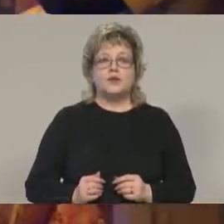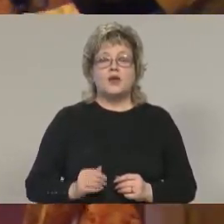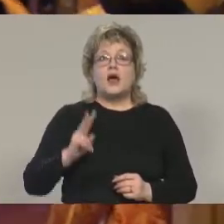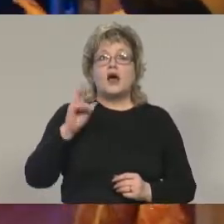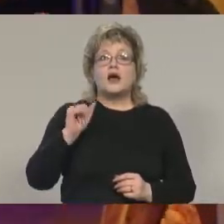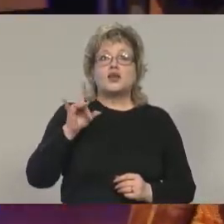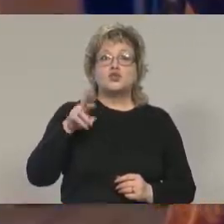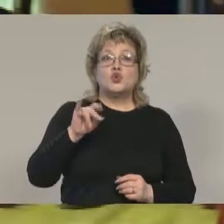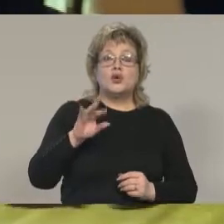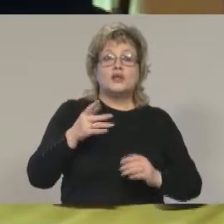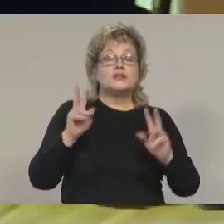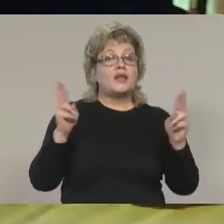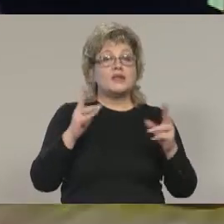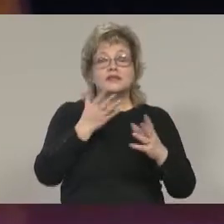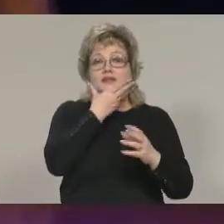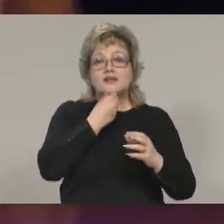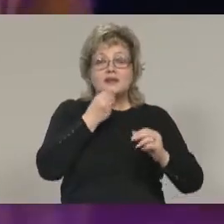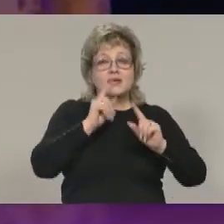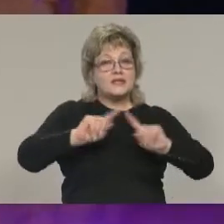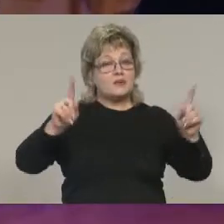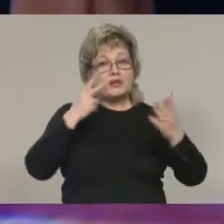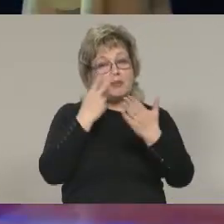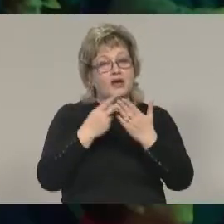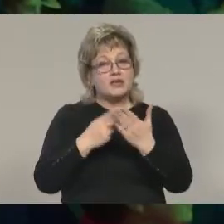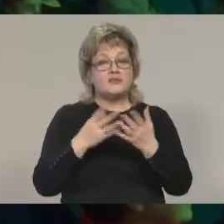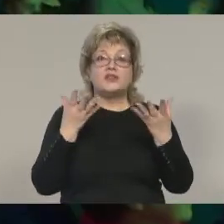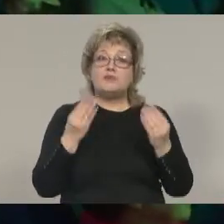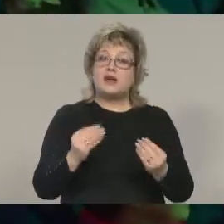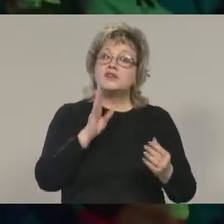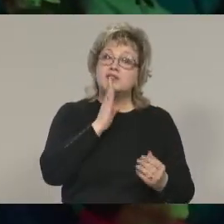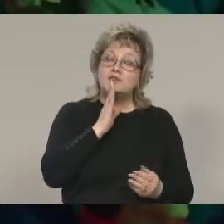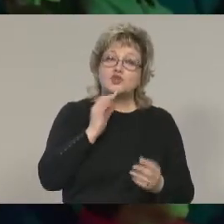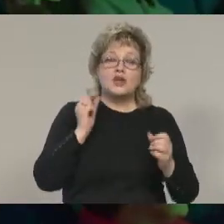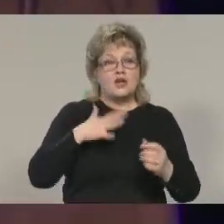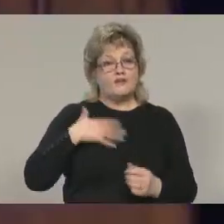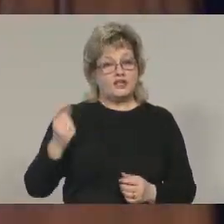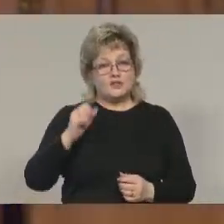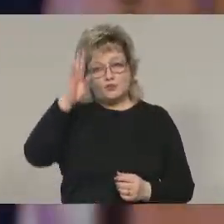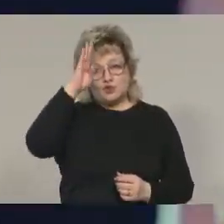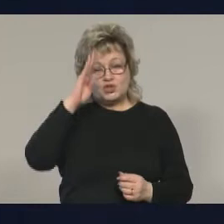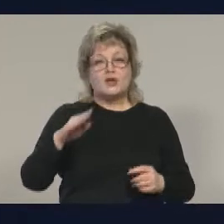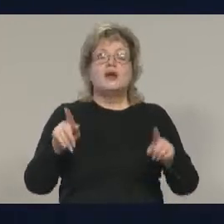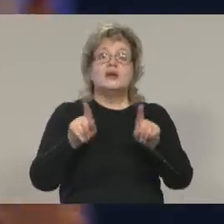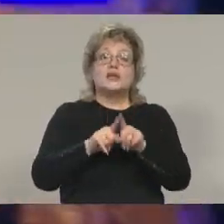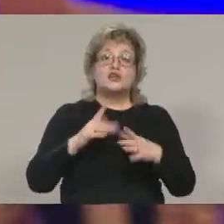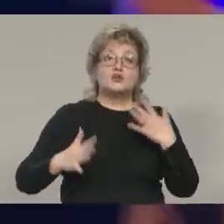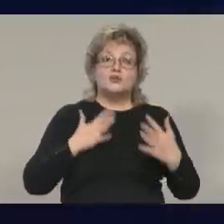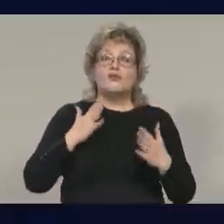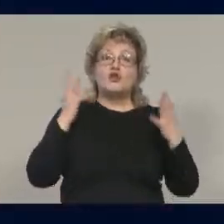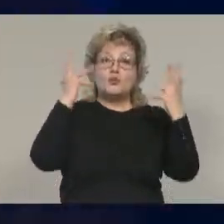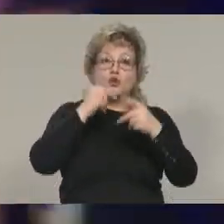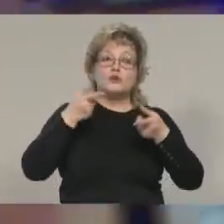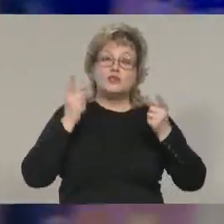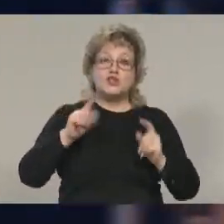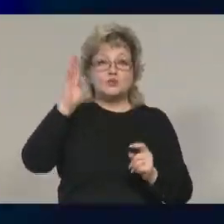Картули – танец романтичный и разнообразный. Он показывает и мягкость девушки, и воинственность мужчины. Даже будучи пылко влюбленным,